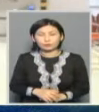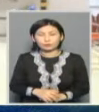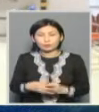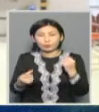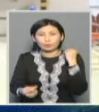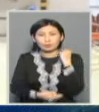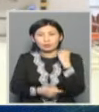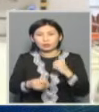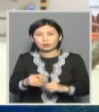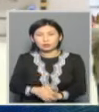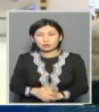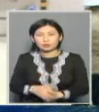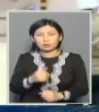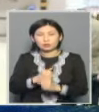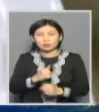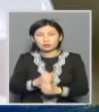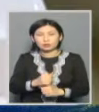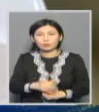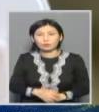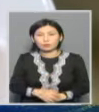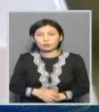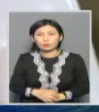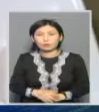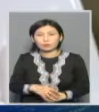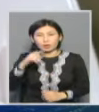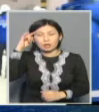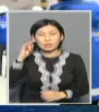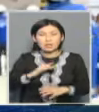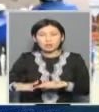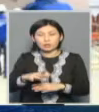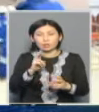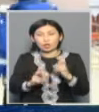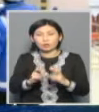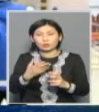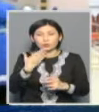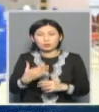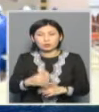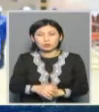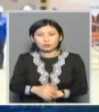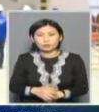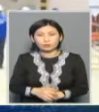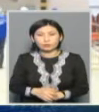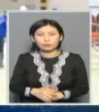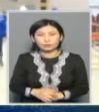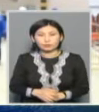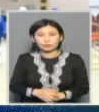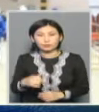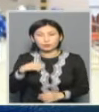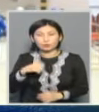материалдар шығару үшін өздеріне. Қазақстаннан заводтар сұраса,